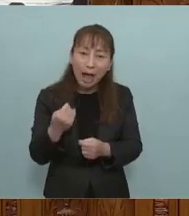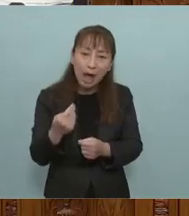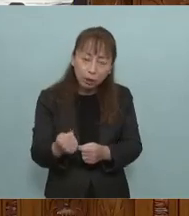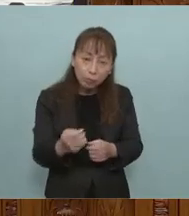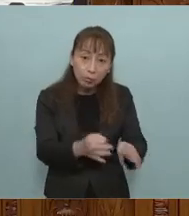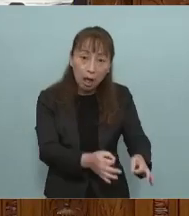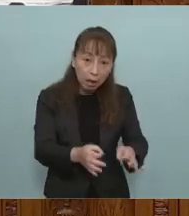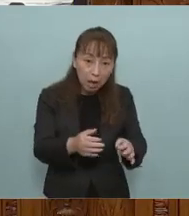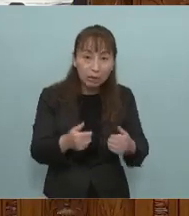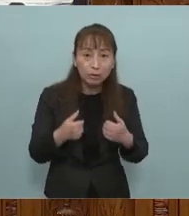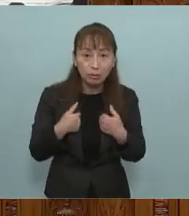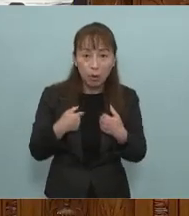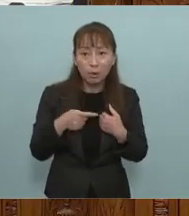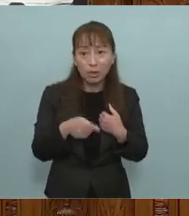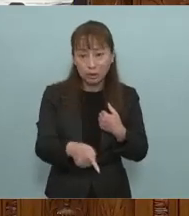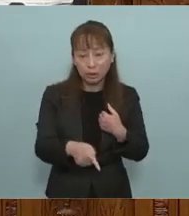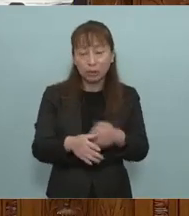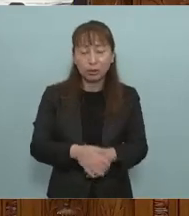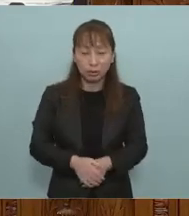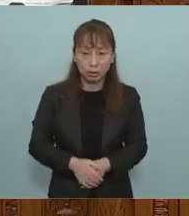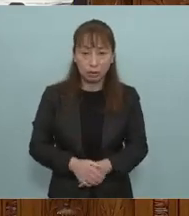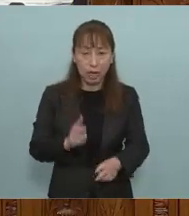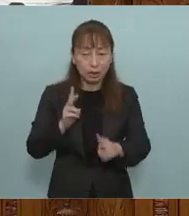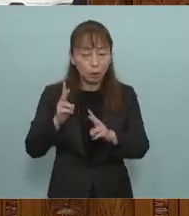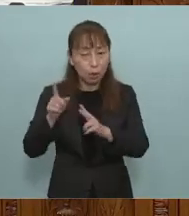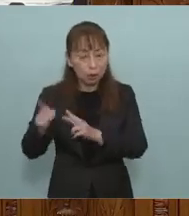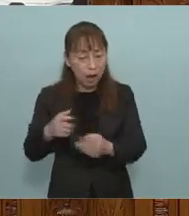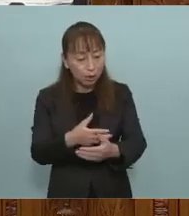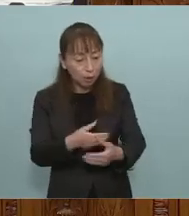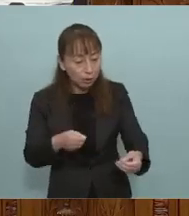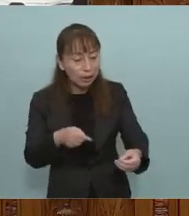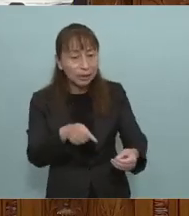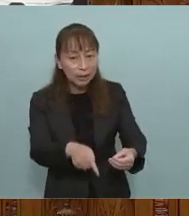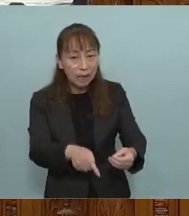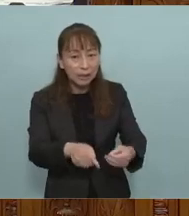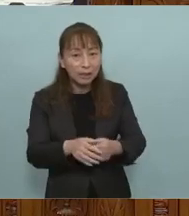。これまで事業者が取引先との